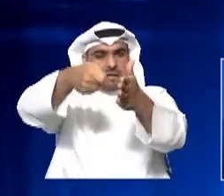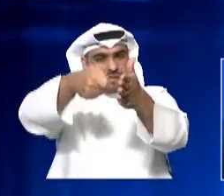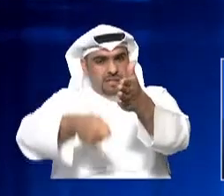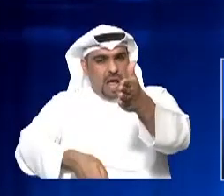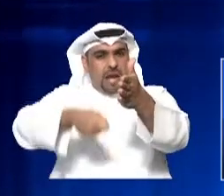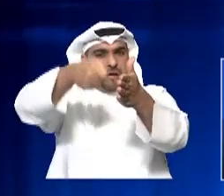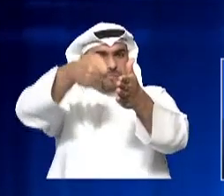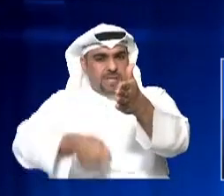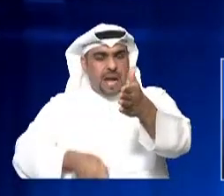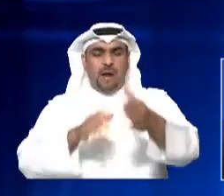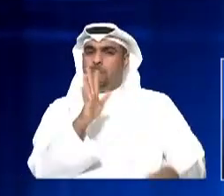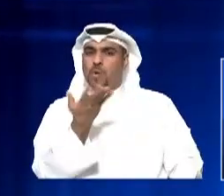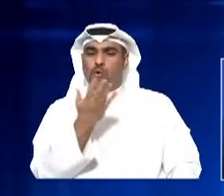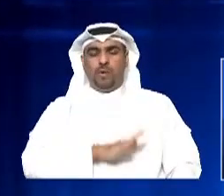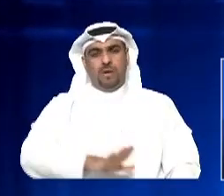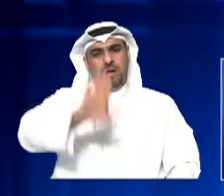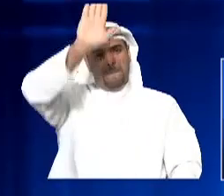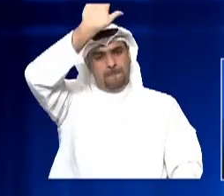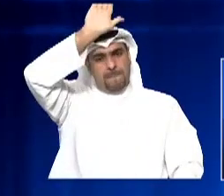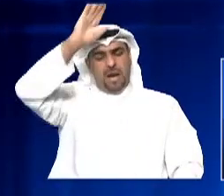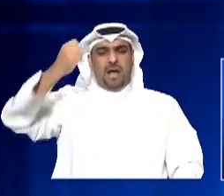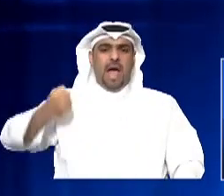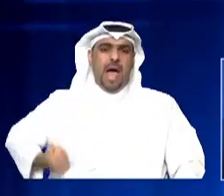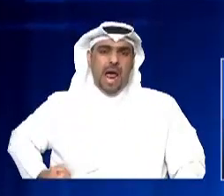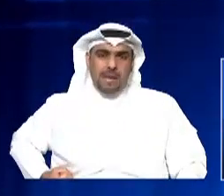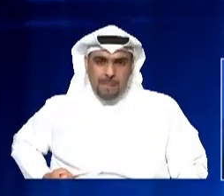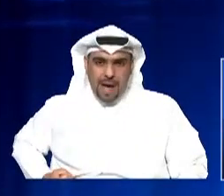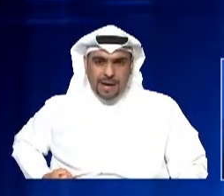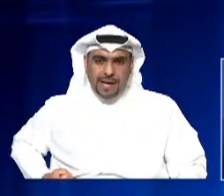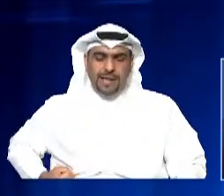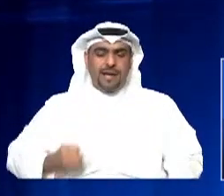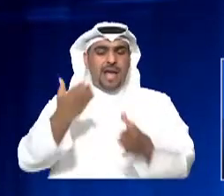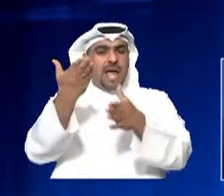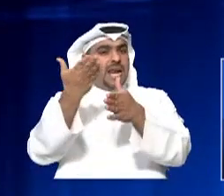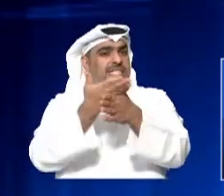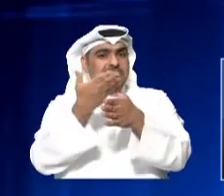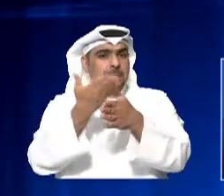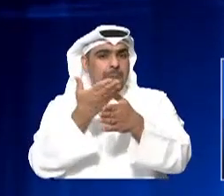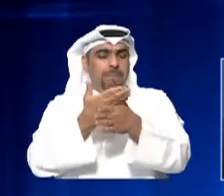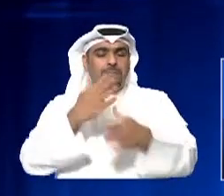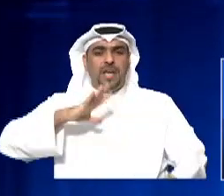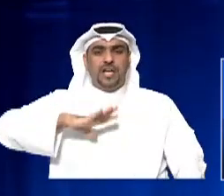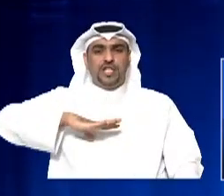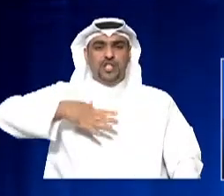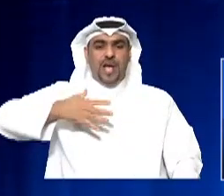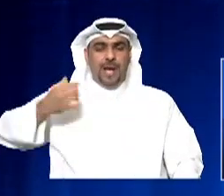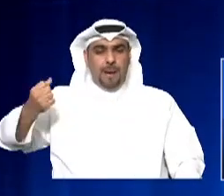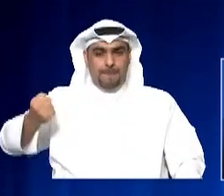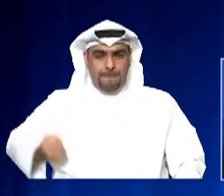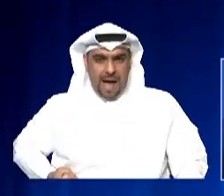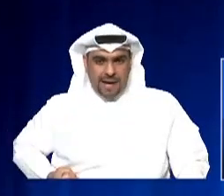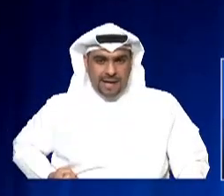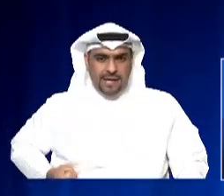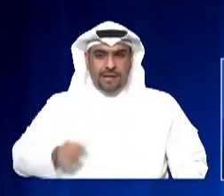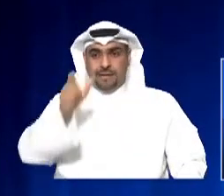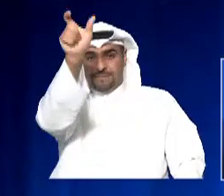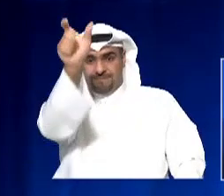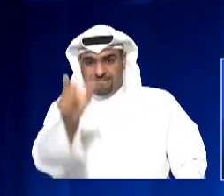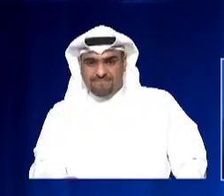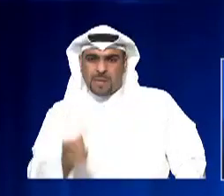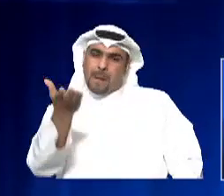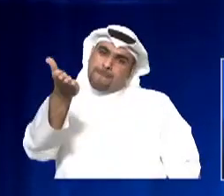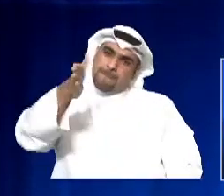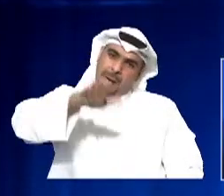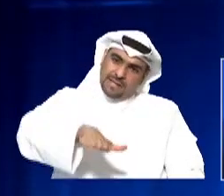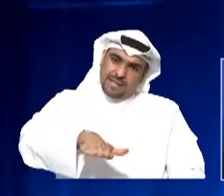الجلاله الملك حمد بن عيسى ال خليفه ملك مملكه البحرين الشقيقه ضمرها سمو